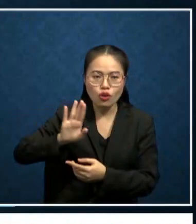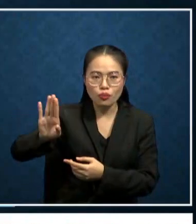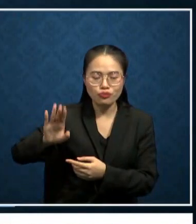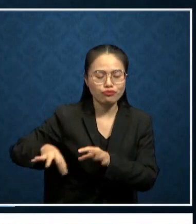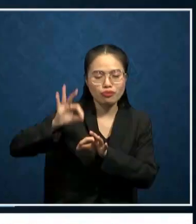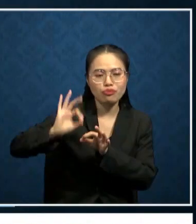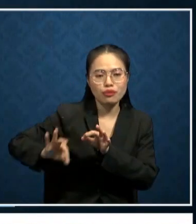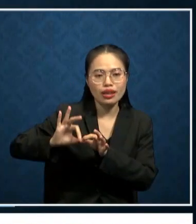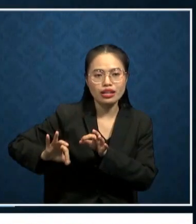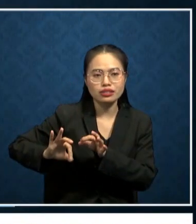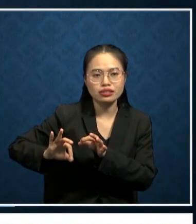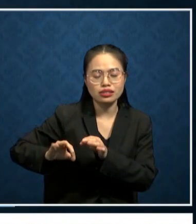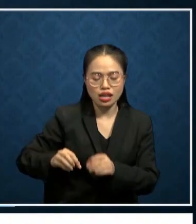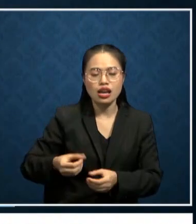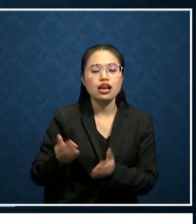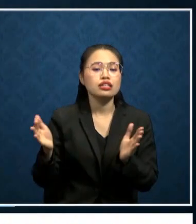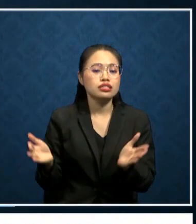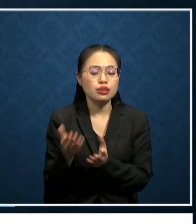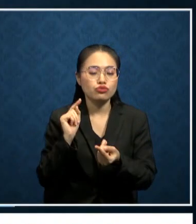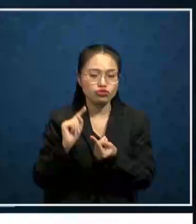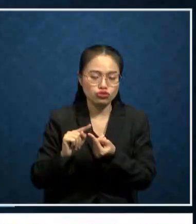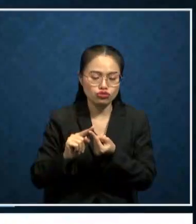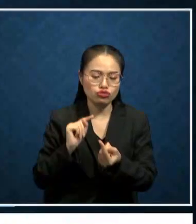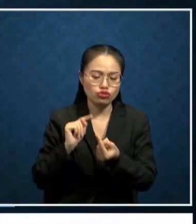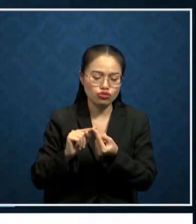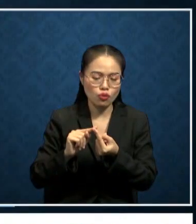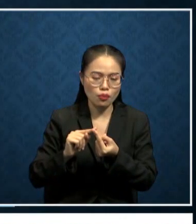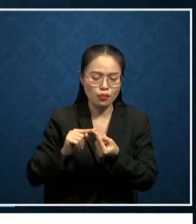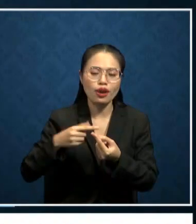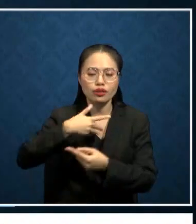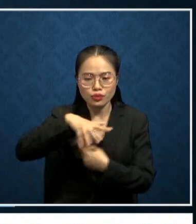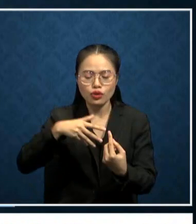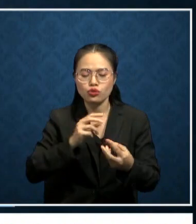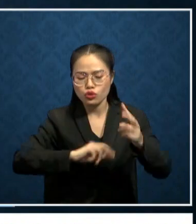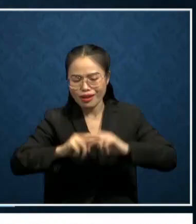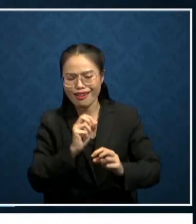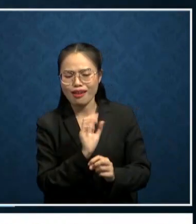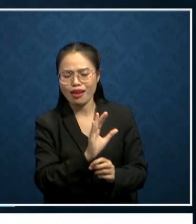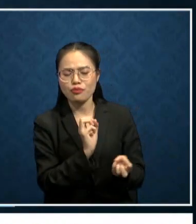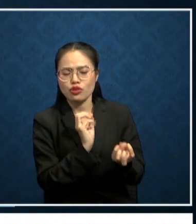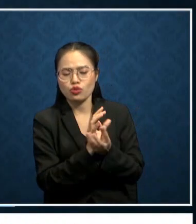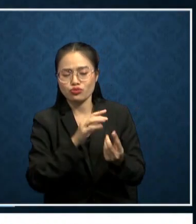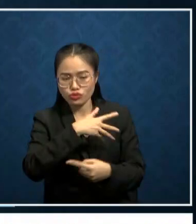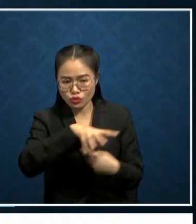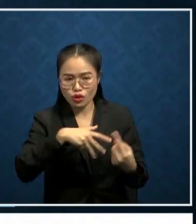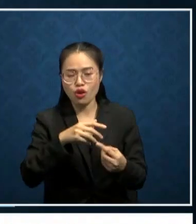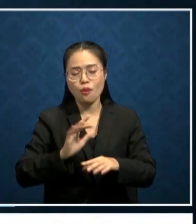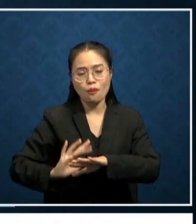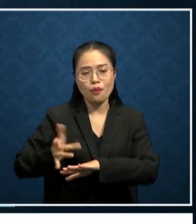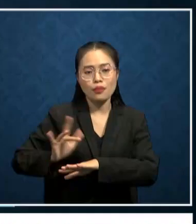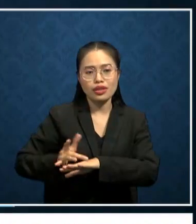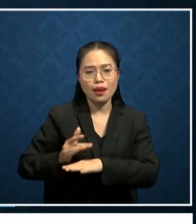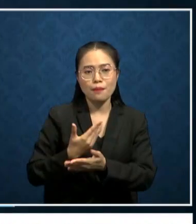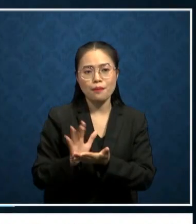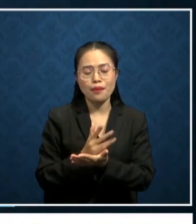ประหยัดรวมทั้งการใช้พลังงานหมุนเวียนโดยคำนึงถึงผลกระทบต่อสิ่งแวดล้อมและความสมดุลของธรรมชาติมี